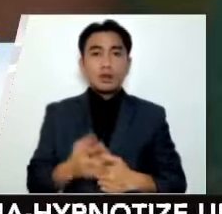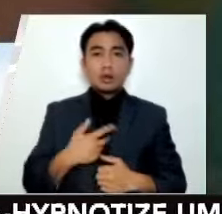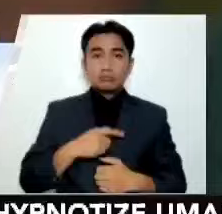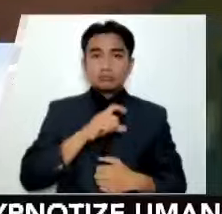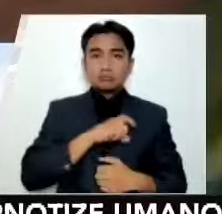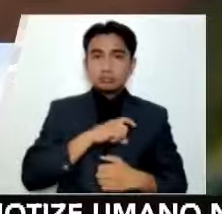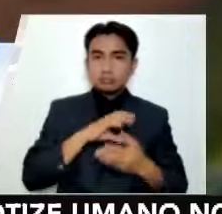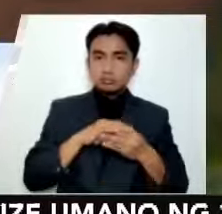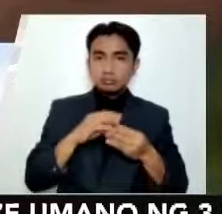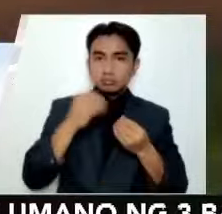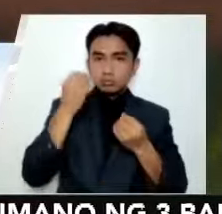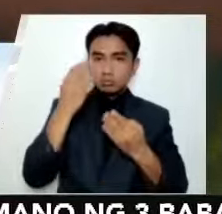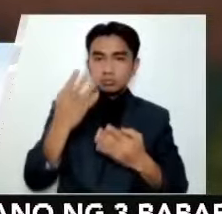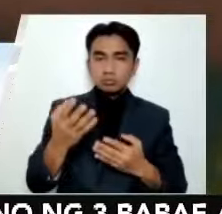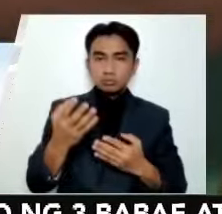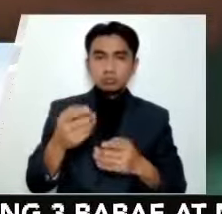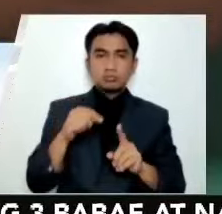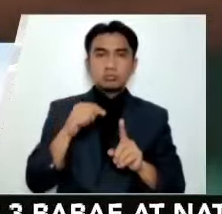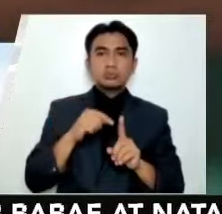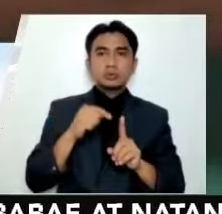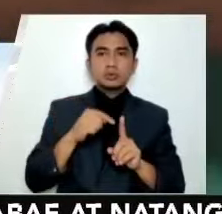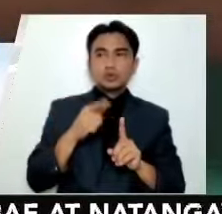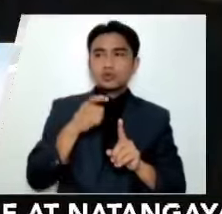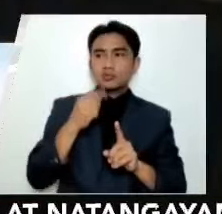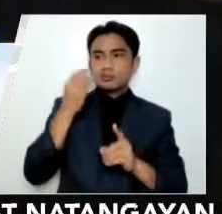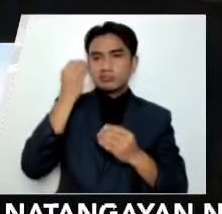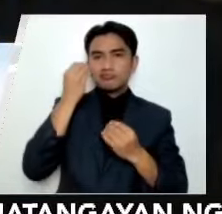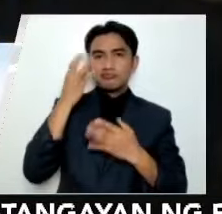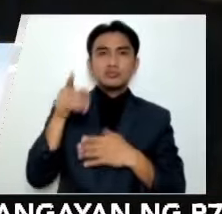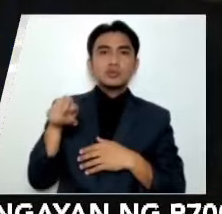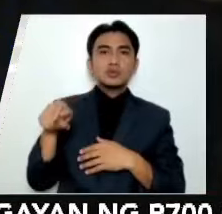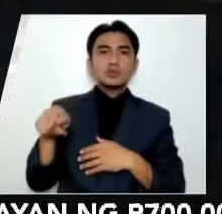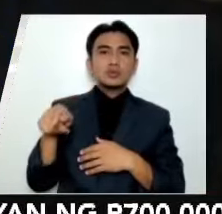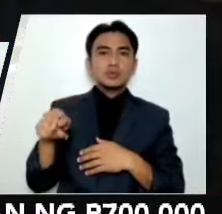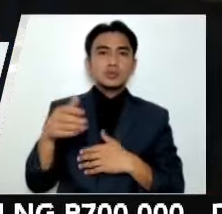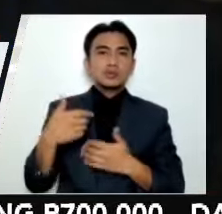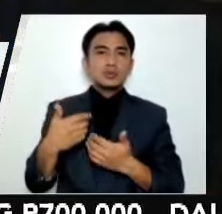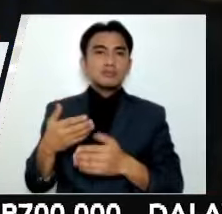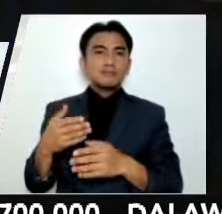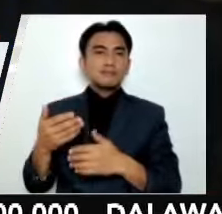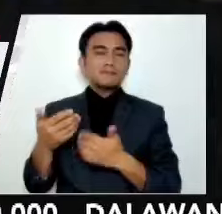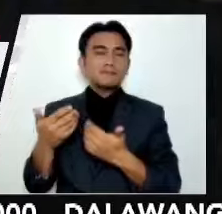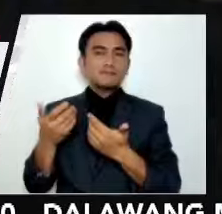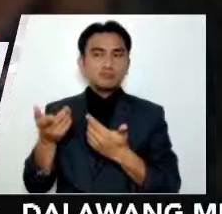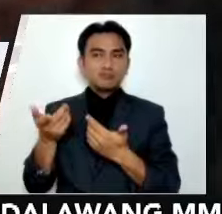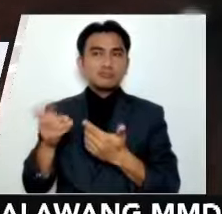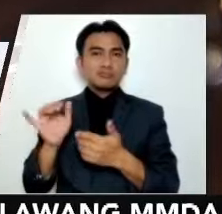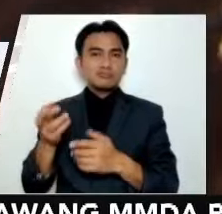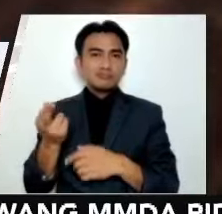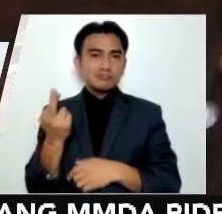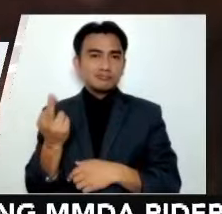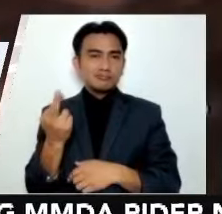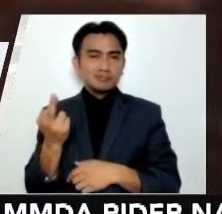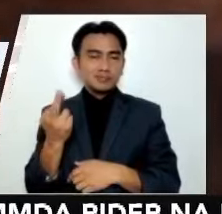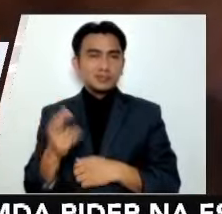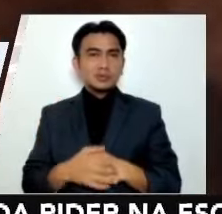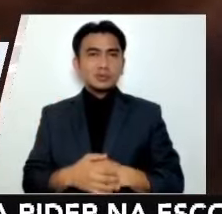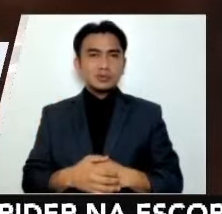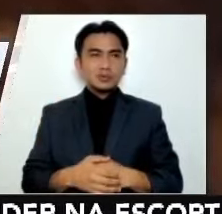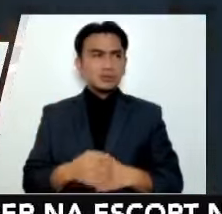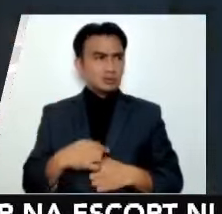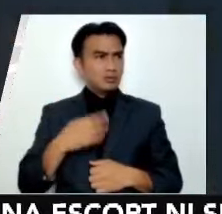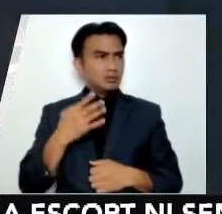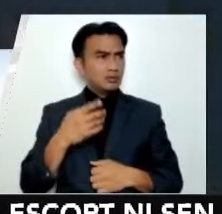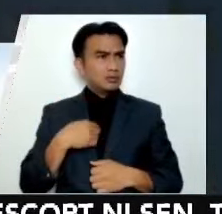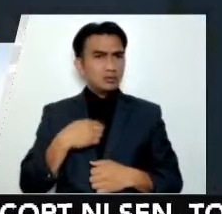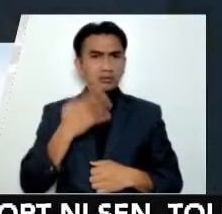alias Nessa bilang mastermind ang matalik na kaibigan ng biktima. Wala po akong kinalaman kasi wala naman po doon. Kaya nga nagtaka ako pati dinamay nila